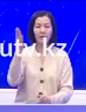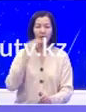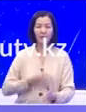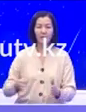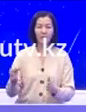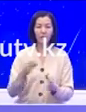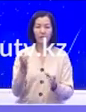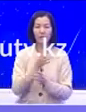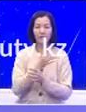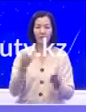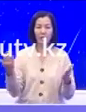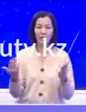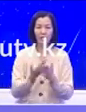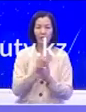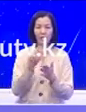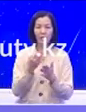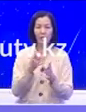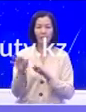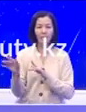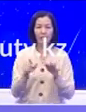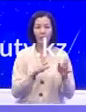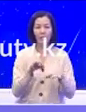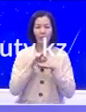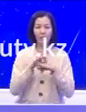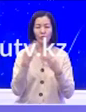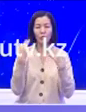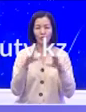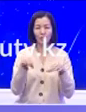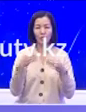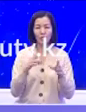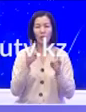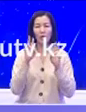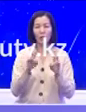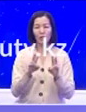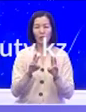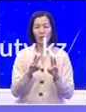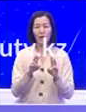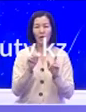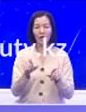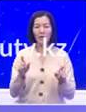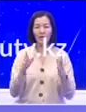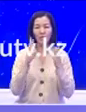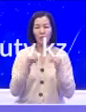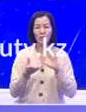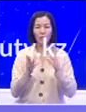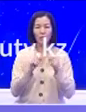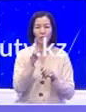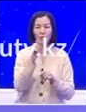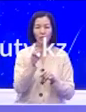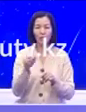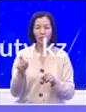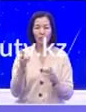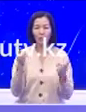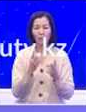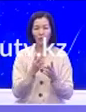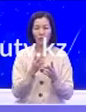Алматы облысында жаңа жылдық жиындар мен мерекелік кештерді өткізуге рұқсат, алайда адам саны 100 адамнан аспауы тиіс. Сондай-ақ Шырша мерекелеріне